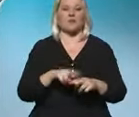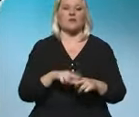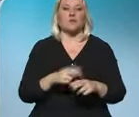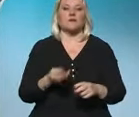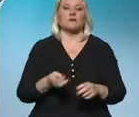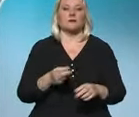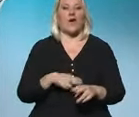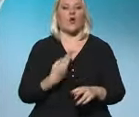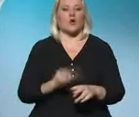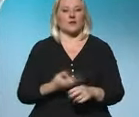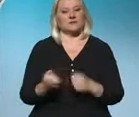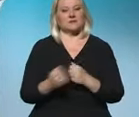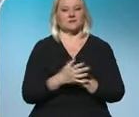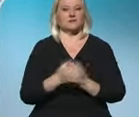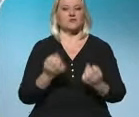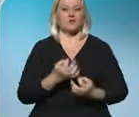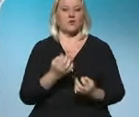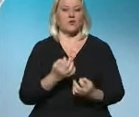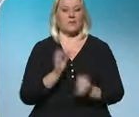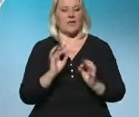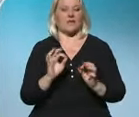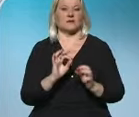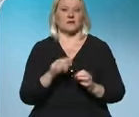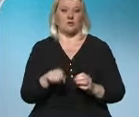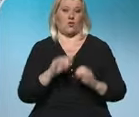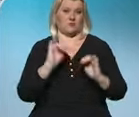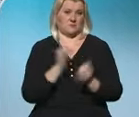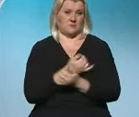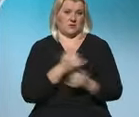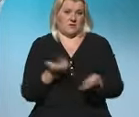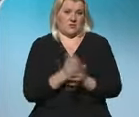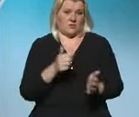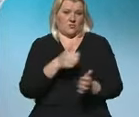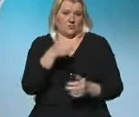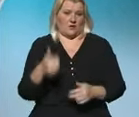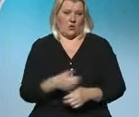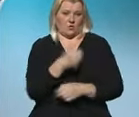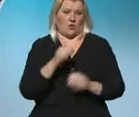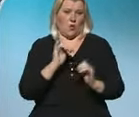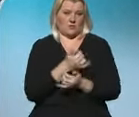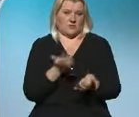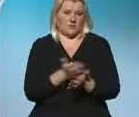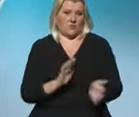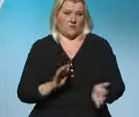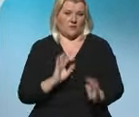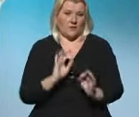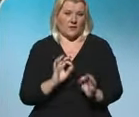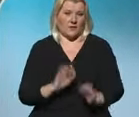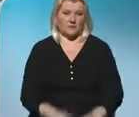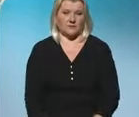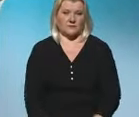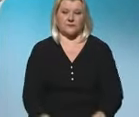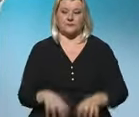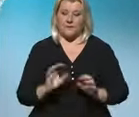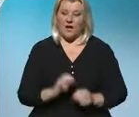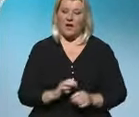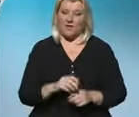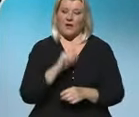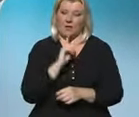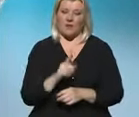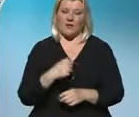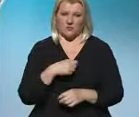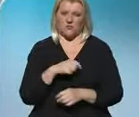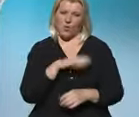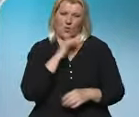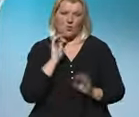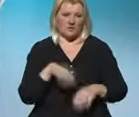co děláte každý den. Takže je to Já si myslím, že to je těžké, občas jsem hodně